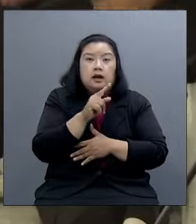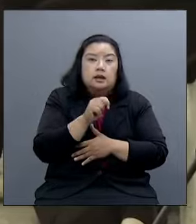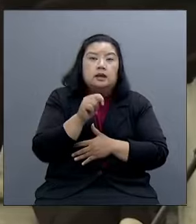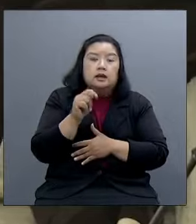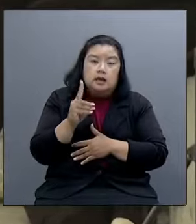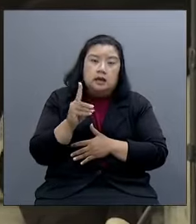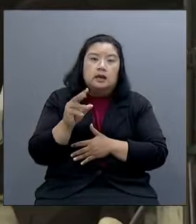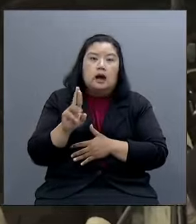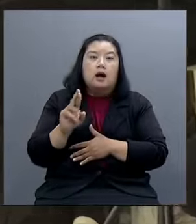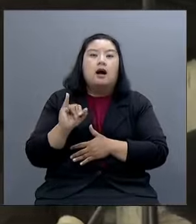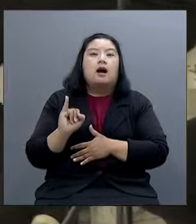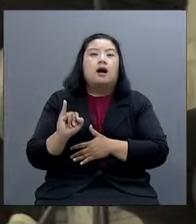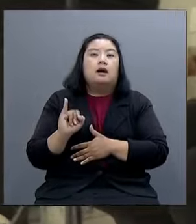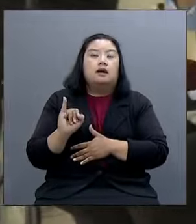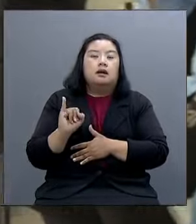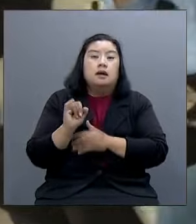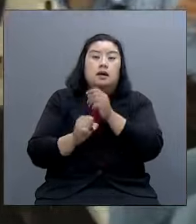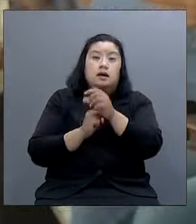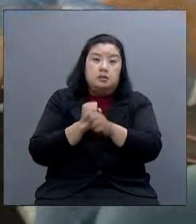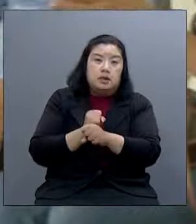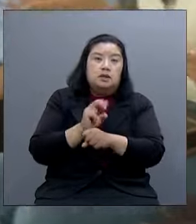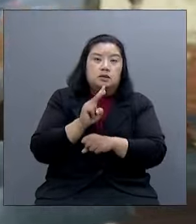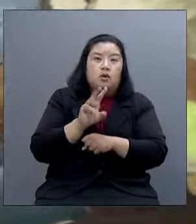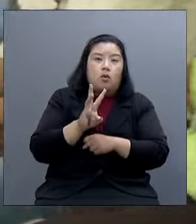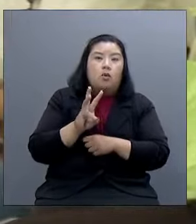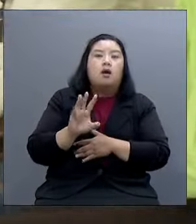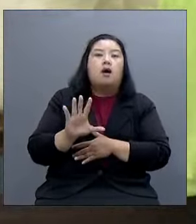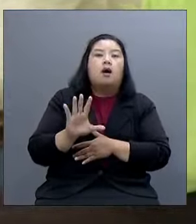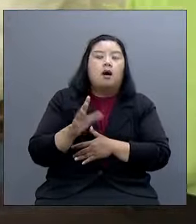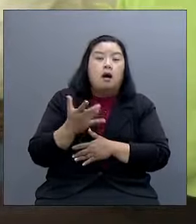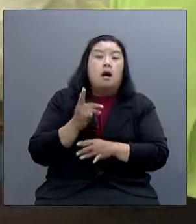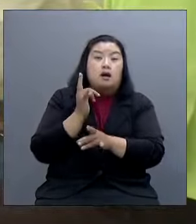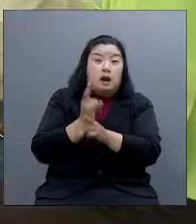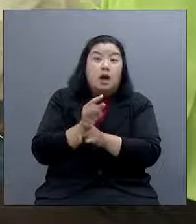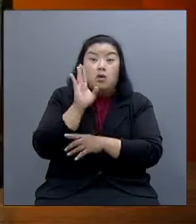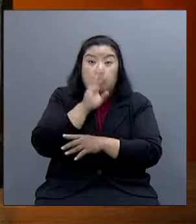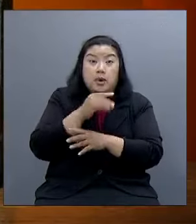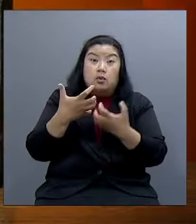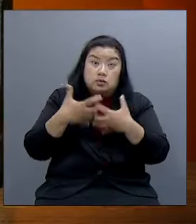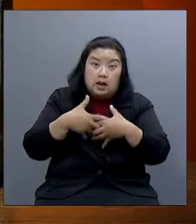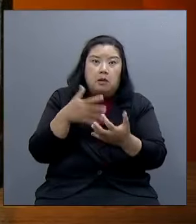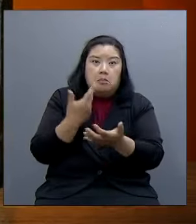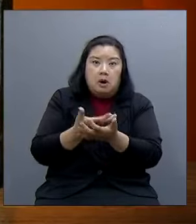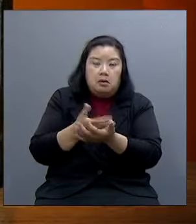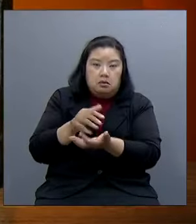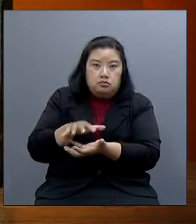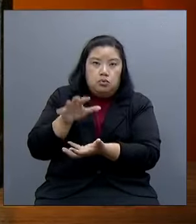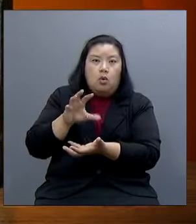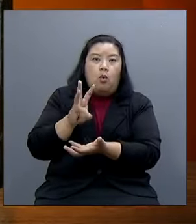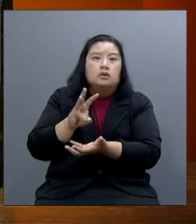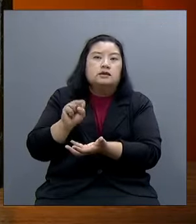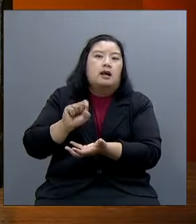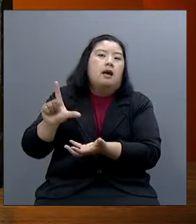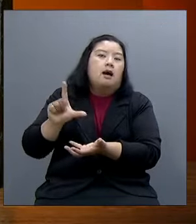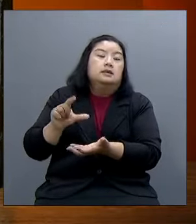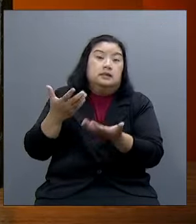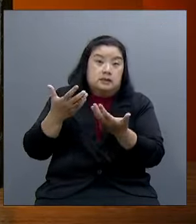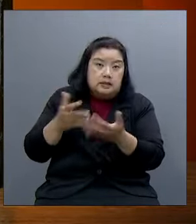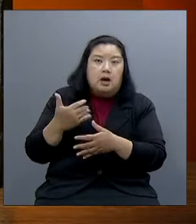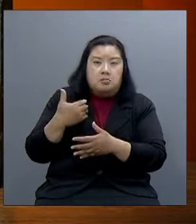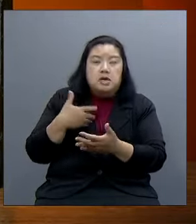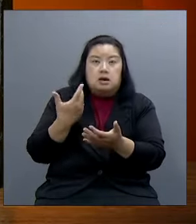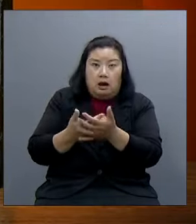บว่าปี2565ค่ะอุตสาหกรรมเครื่องดื่มแอลกอฮอล์สร้างรายได้จากการขาย600ล้านบาทนะคะแล้วก็มีราย